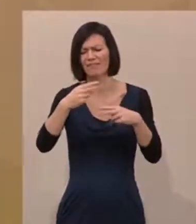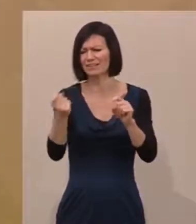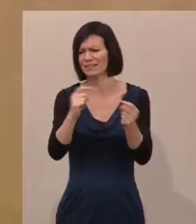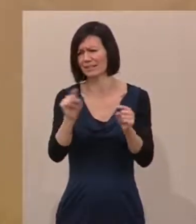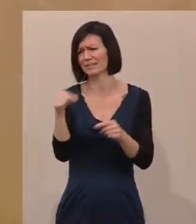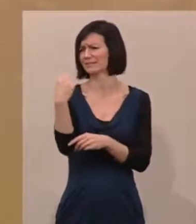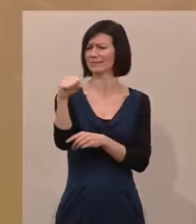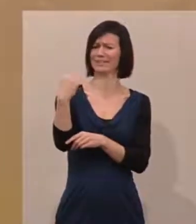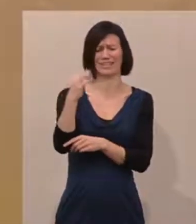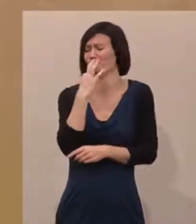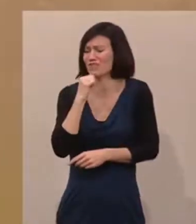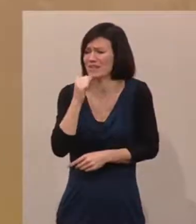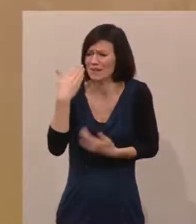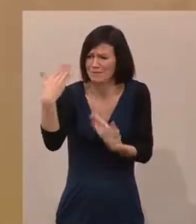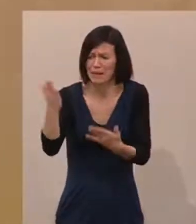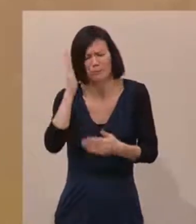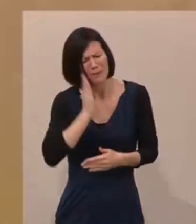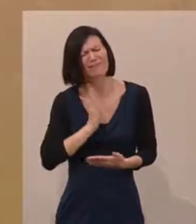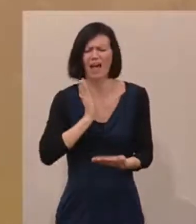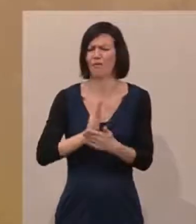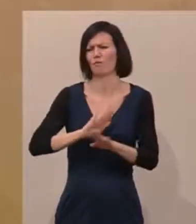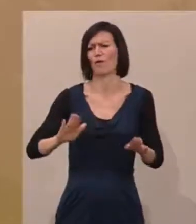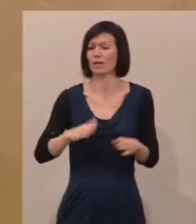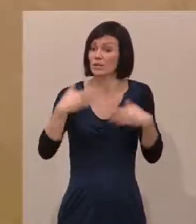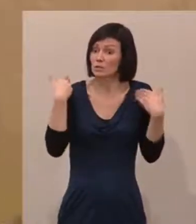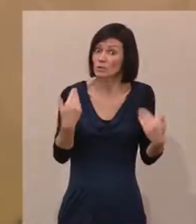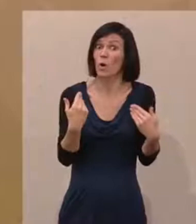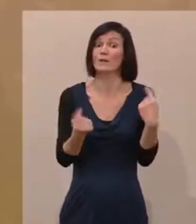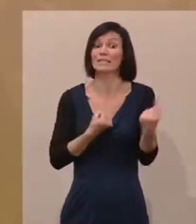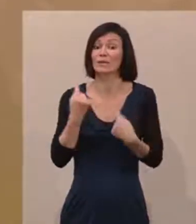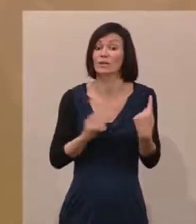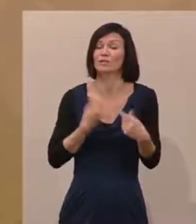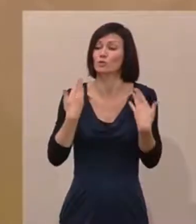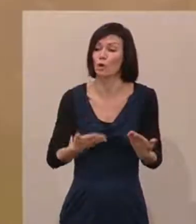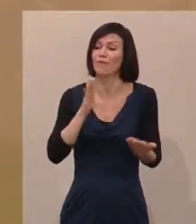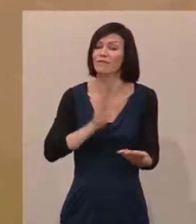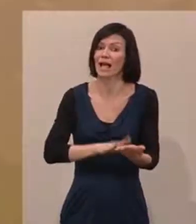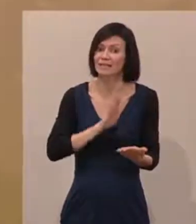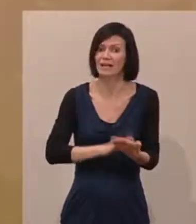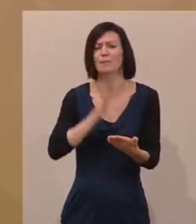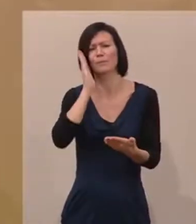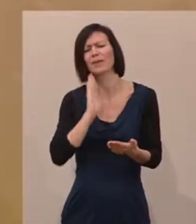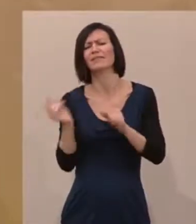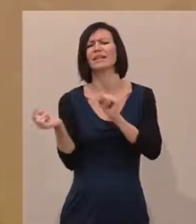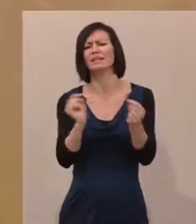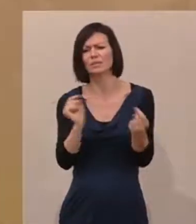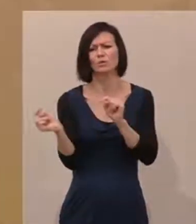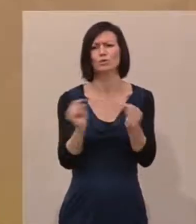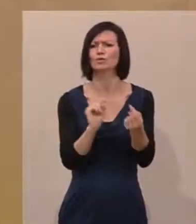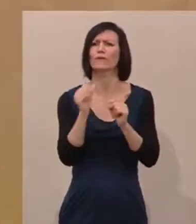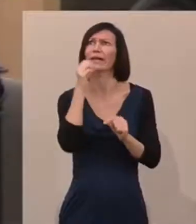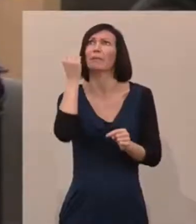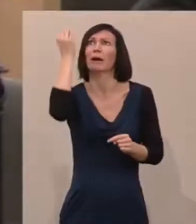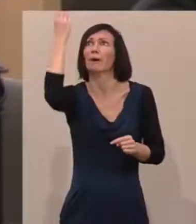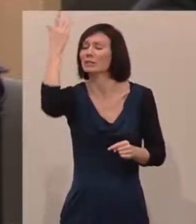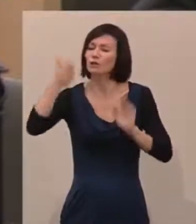zu schütteln. So ist es. Diskutieren wir auf der Basis von Fakten. Und